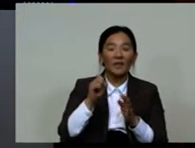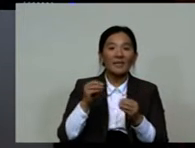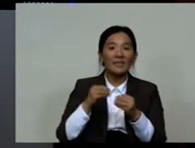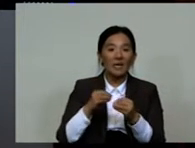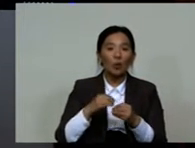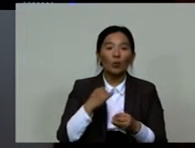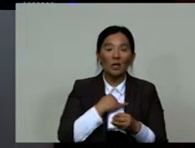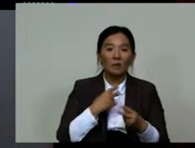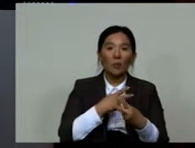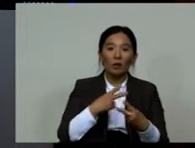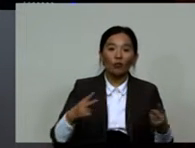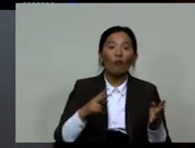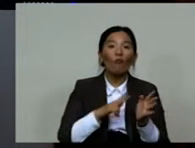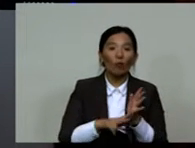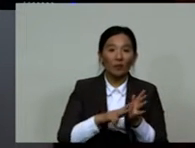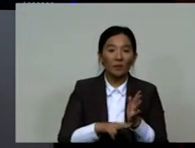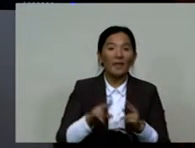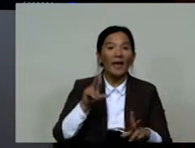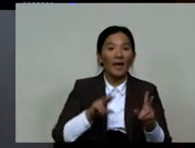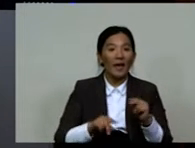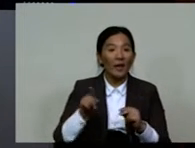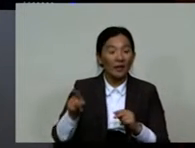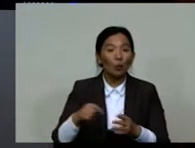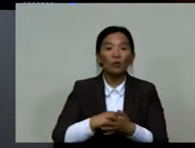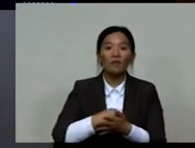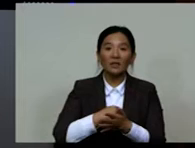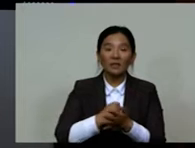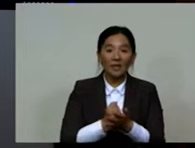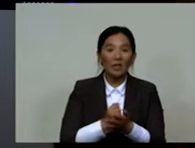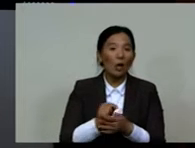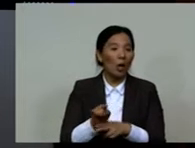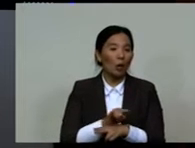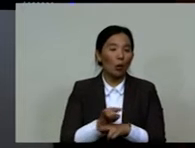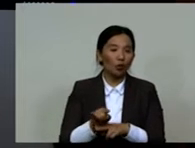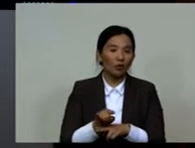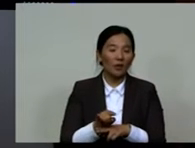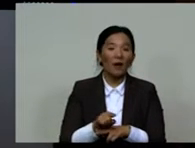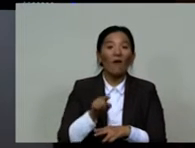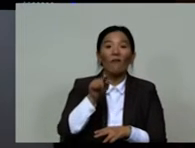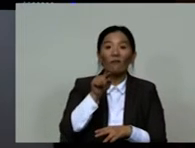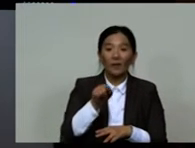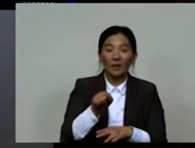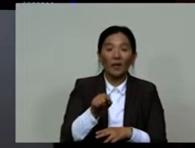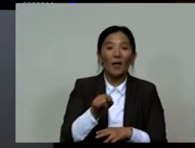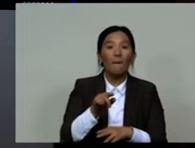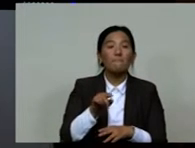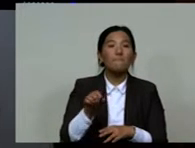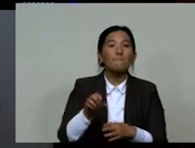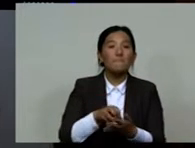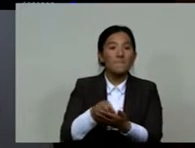нас получится 80. Значит, это утверждение ложное. Вы